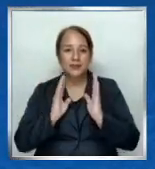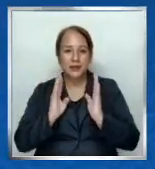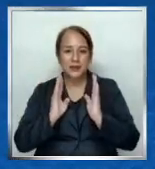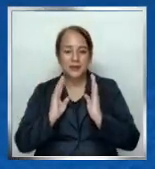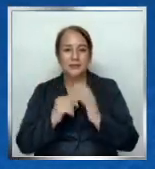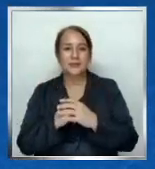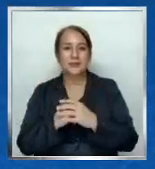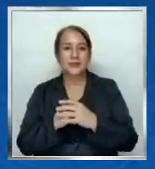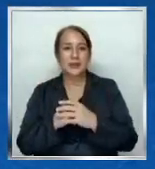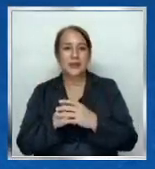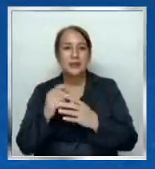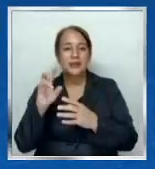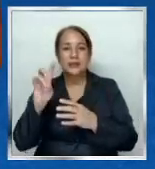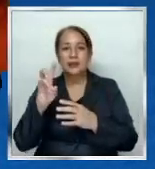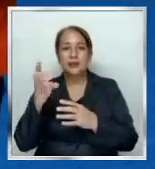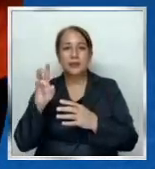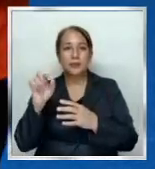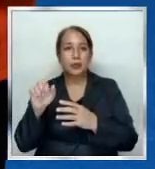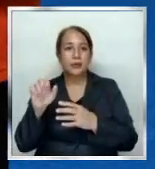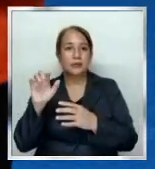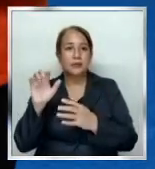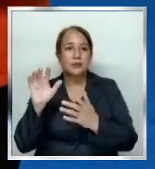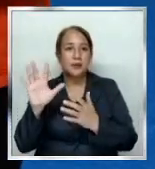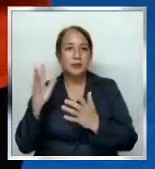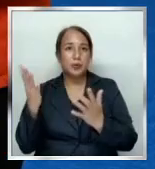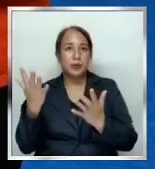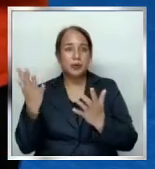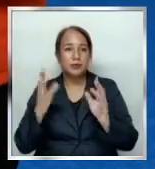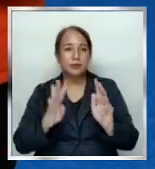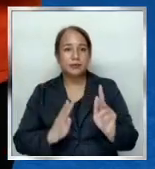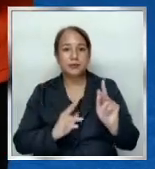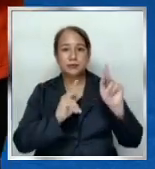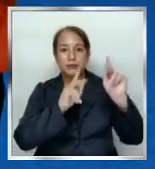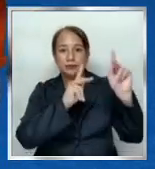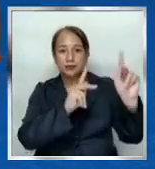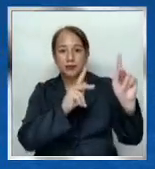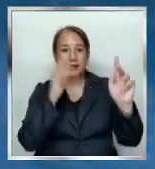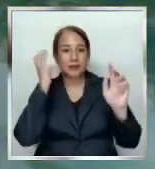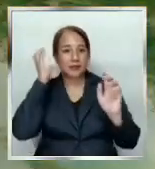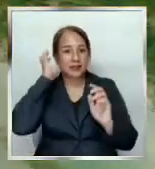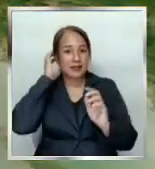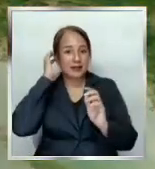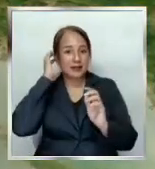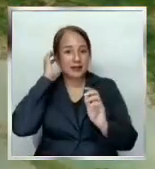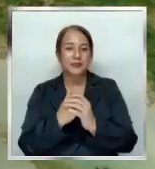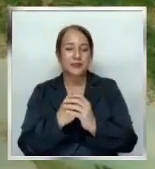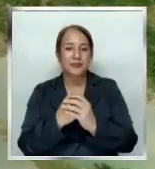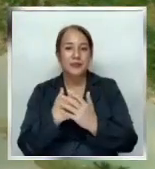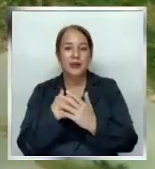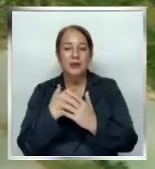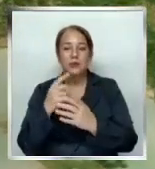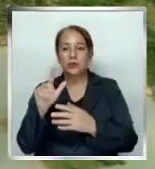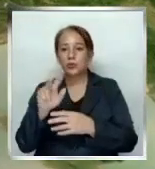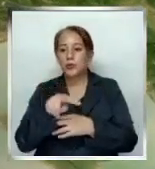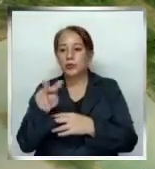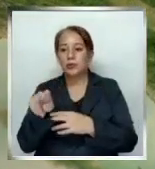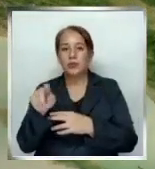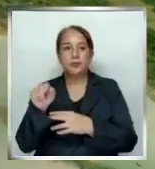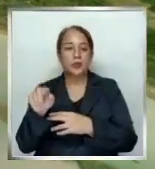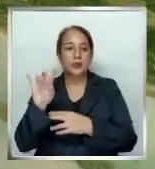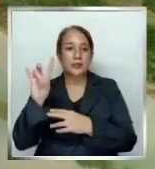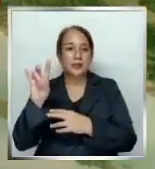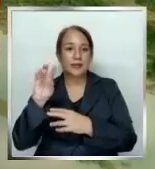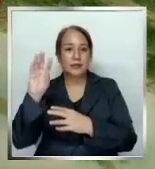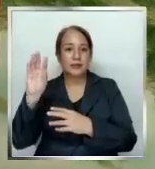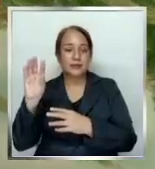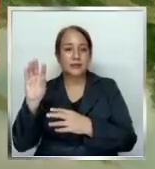at 17.5 degrees Celsius naman dyan sa may Mindanao sa Malaybalay, Bukidnon. Habang 22.7 degrees Celsius